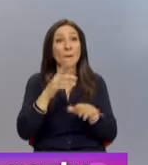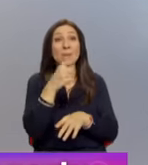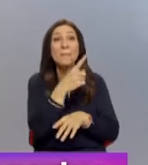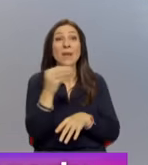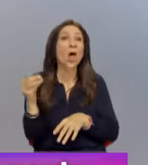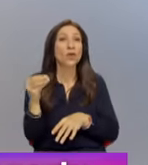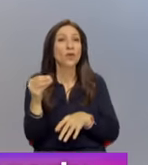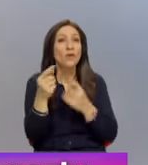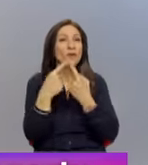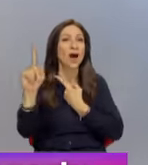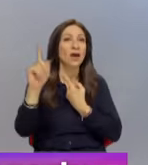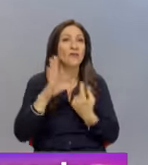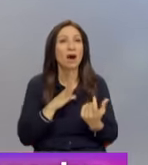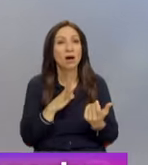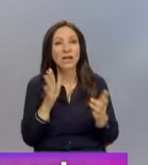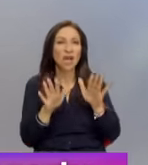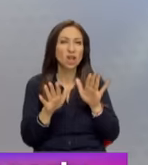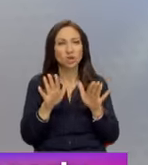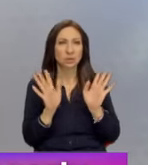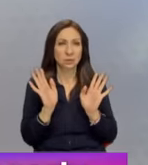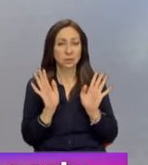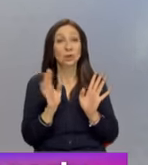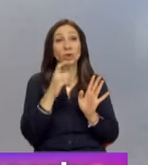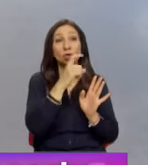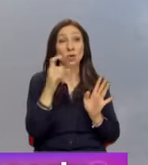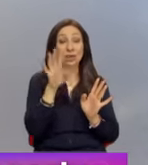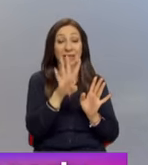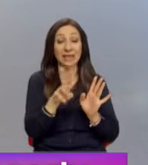1 milyon oy farkı var.